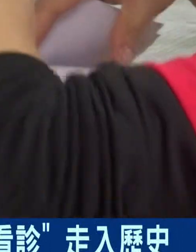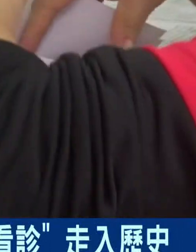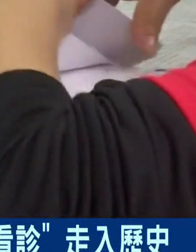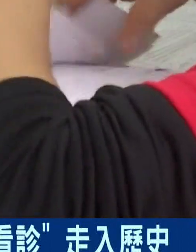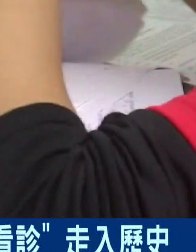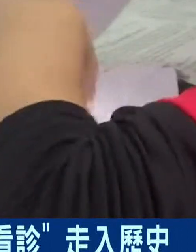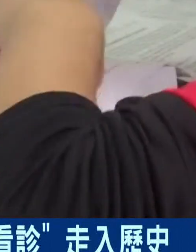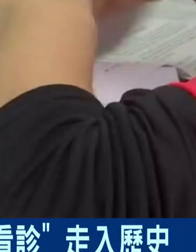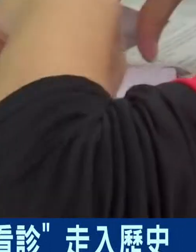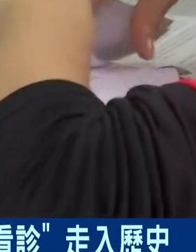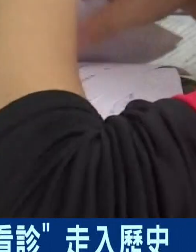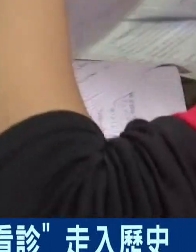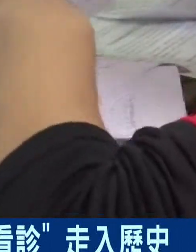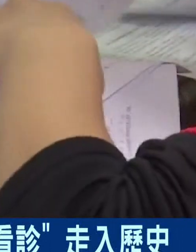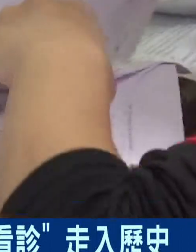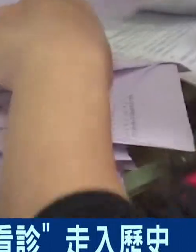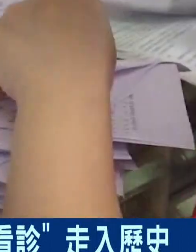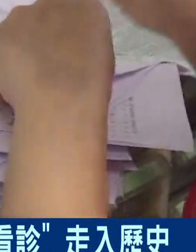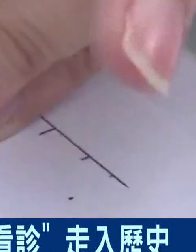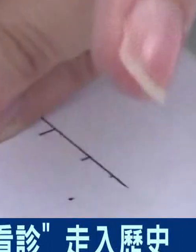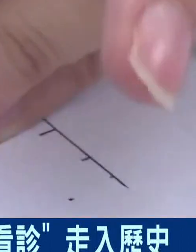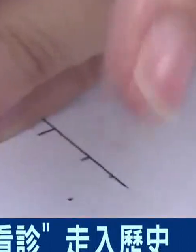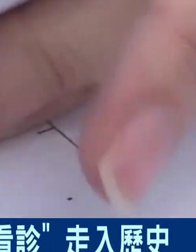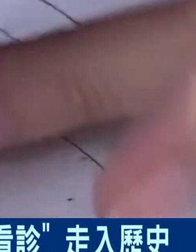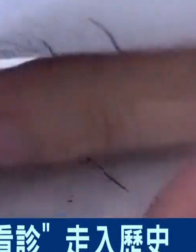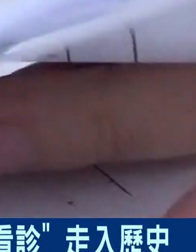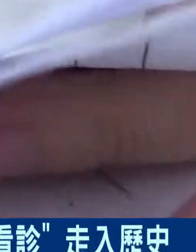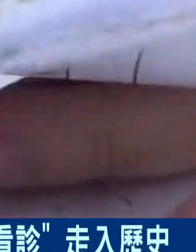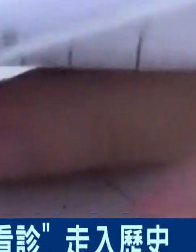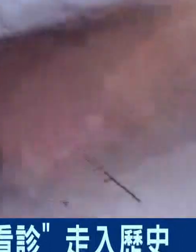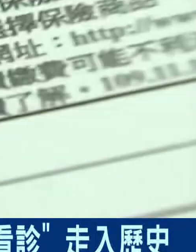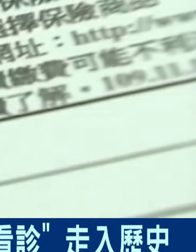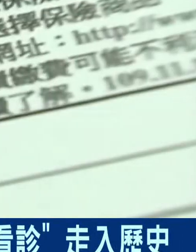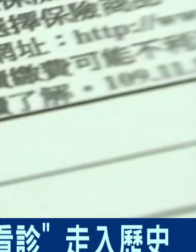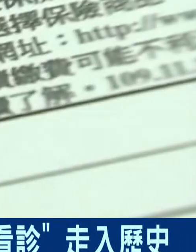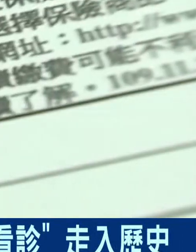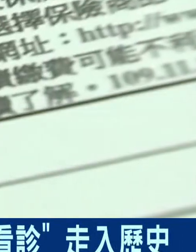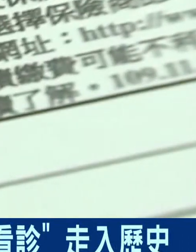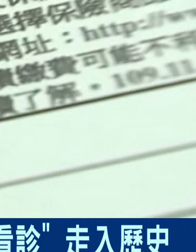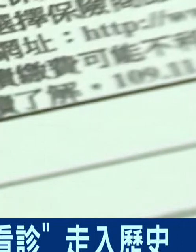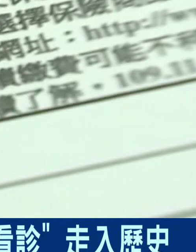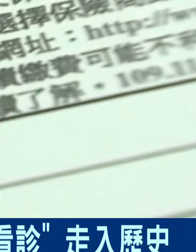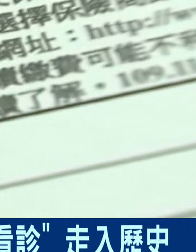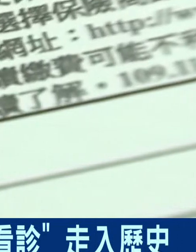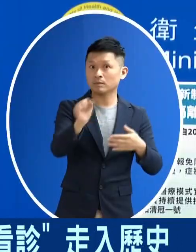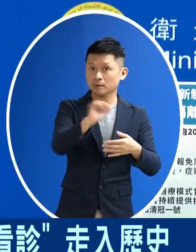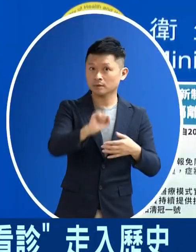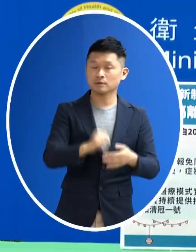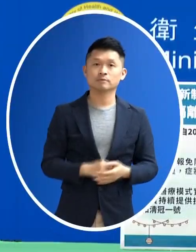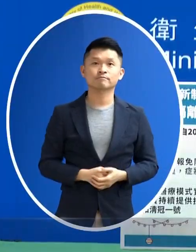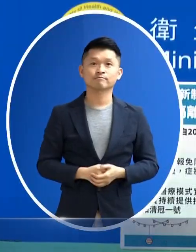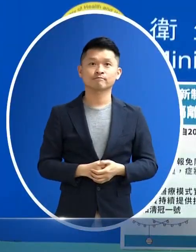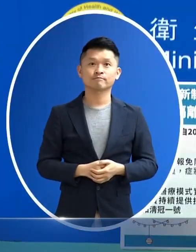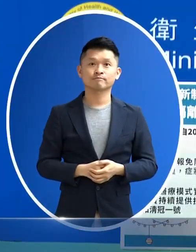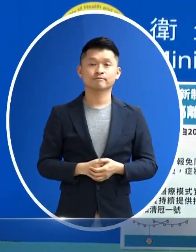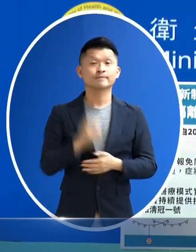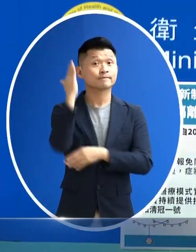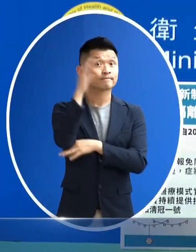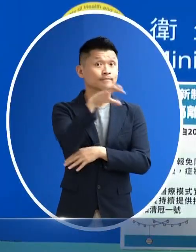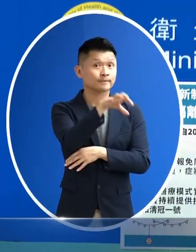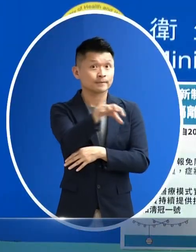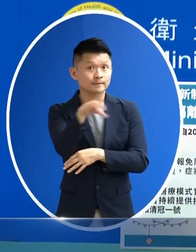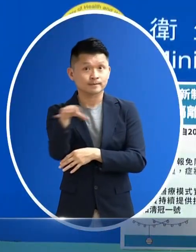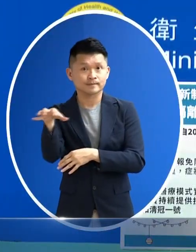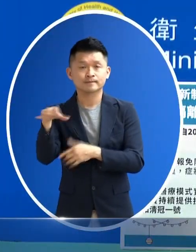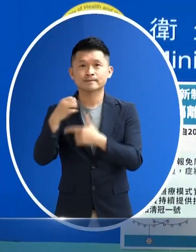工作，等同于劳保伤病给付也领不到了。但要是确诊，还是可以请5天病假。 各单位都有